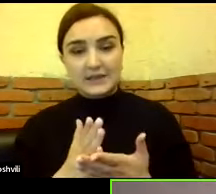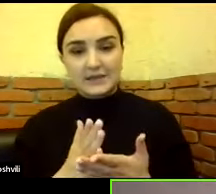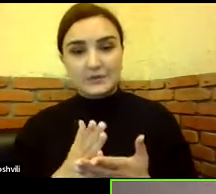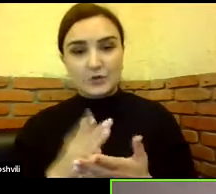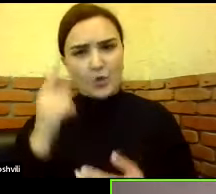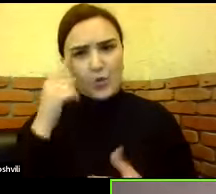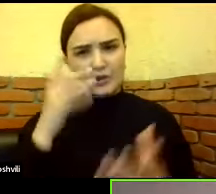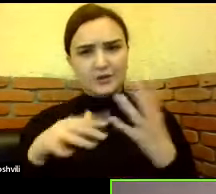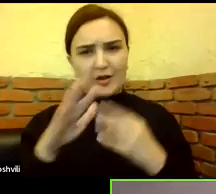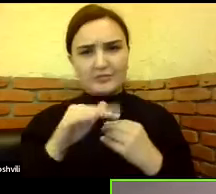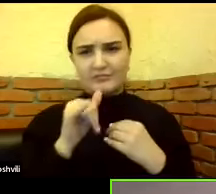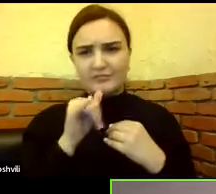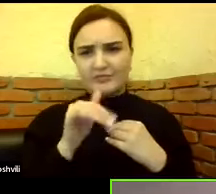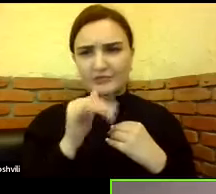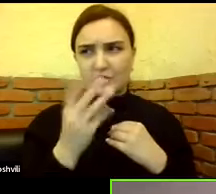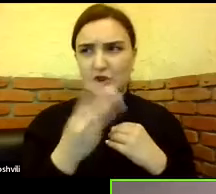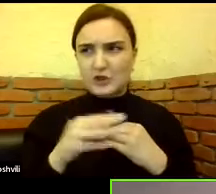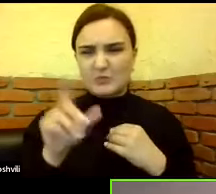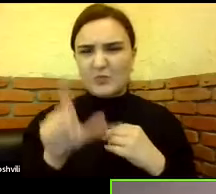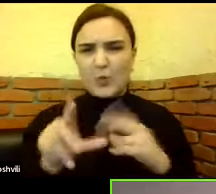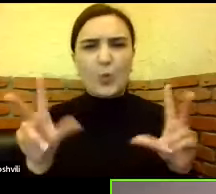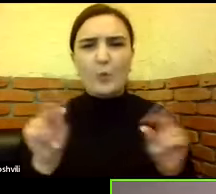რომ შეშიმ პირები არიან უბედურები.